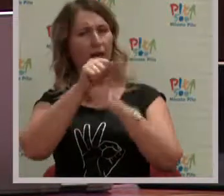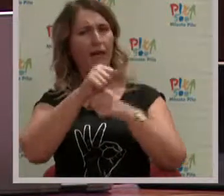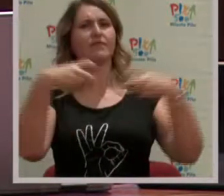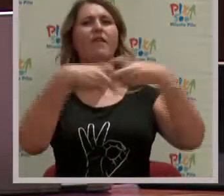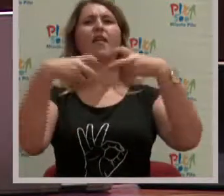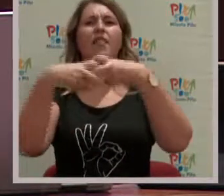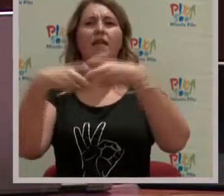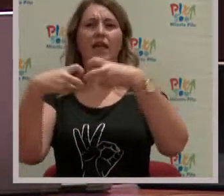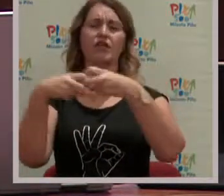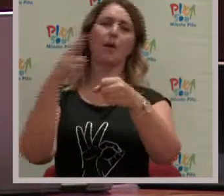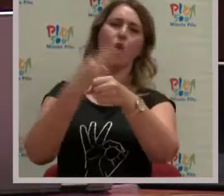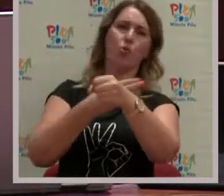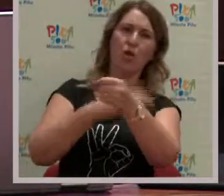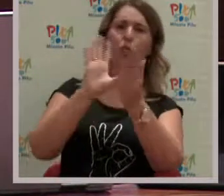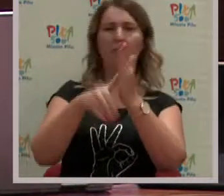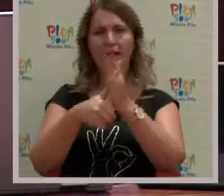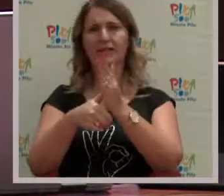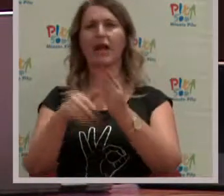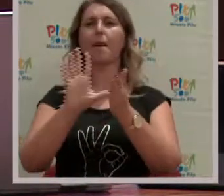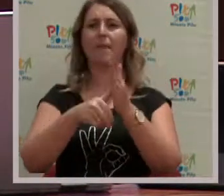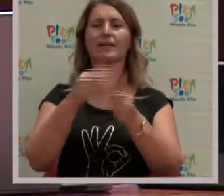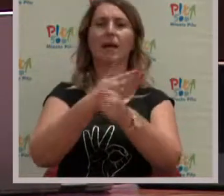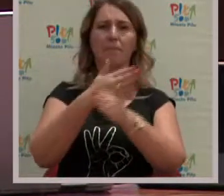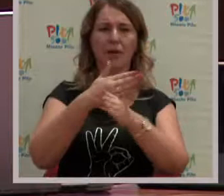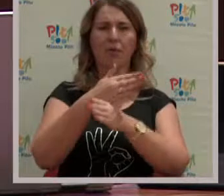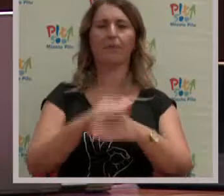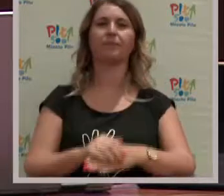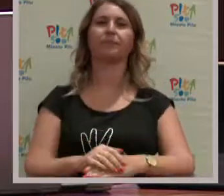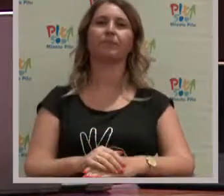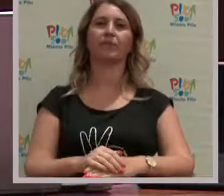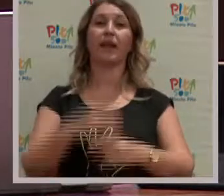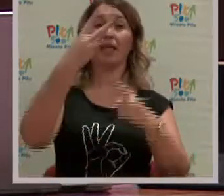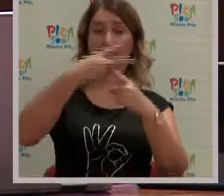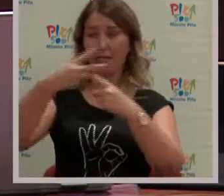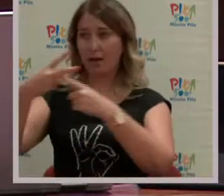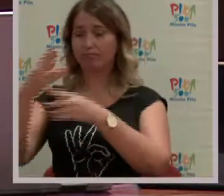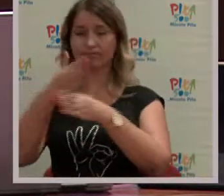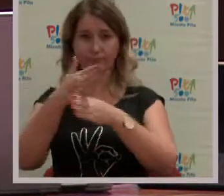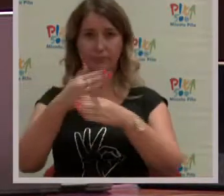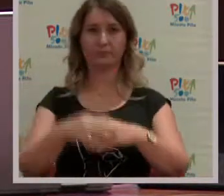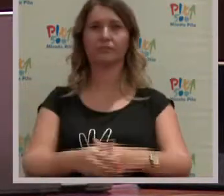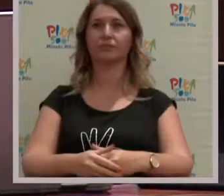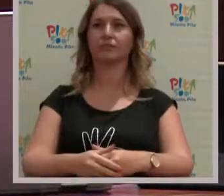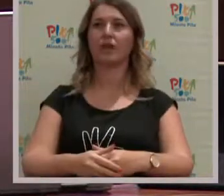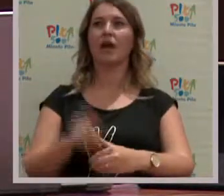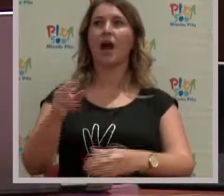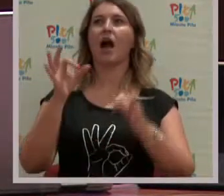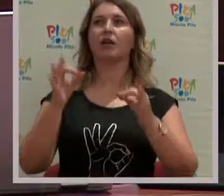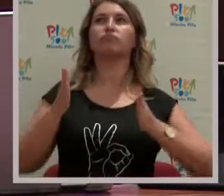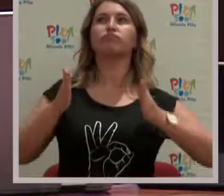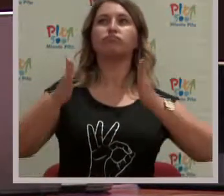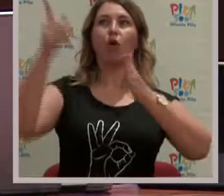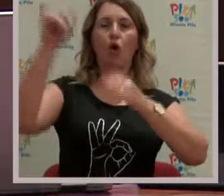stronach internetowych Miasta Piły, Rady Miasta Piły oraz pilskich mediów. Natomiast w holu Inwest